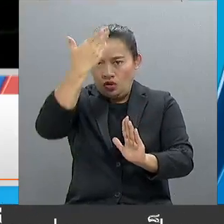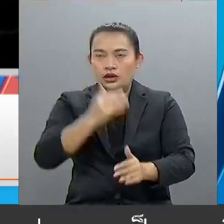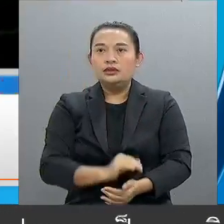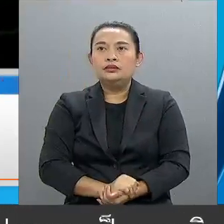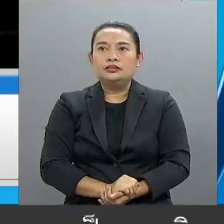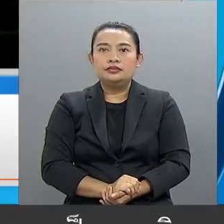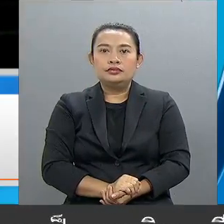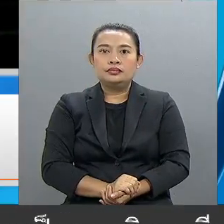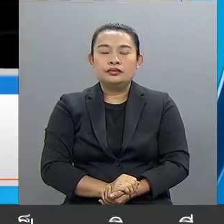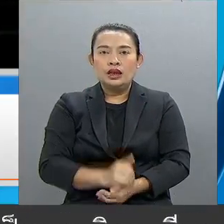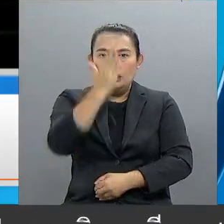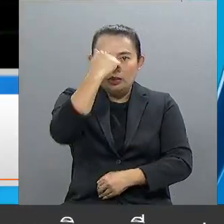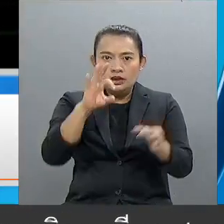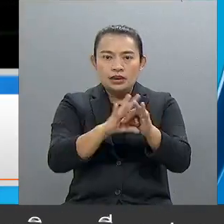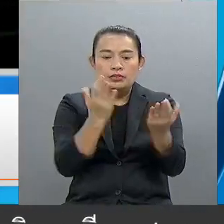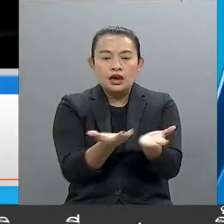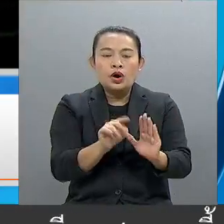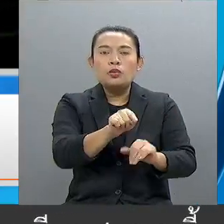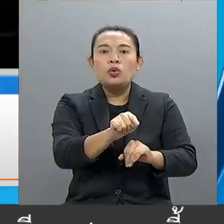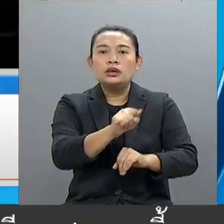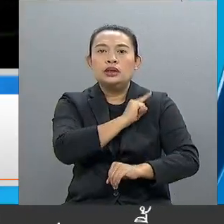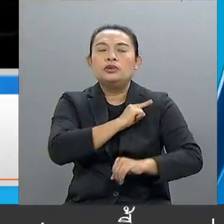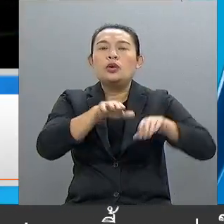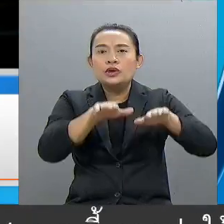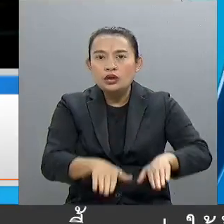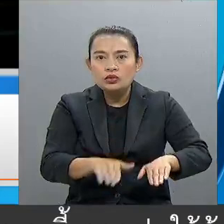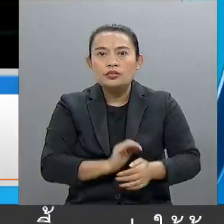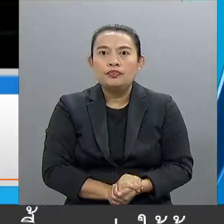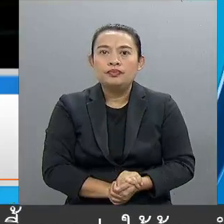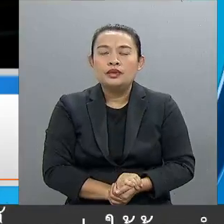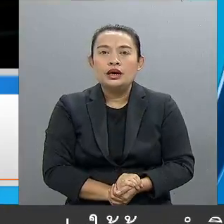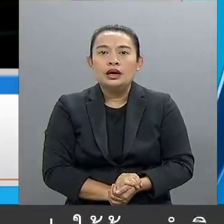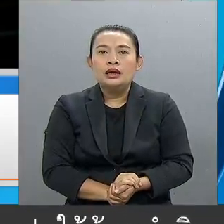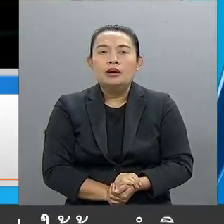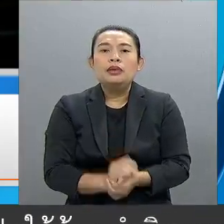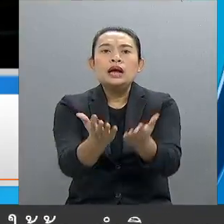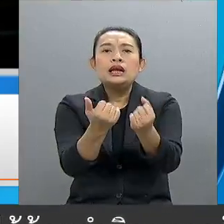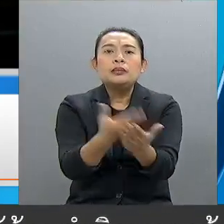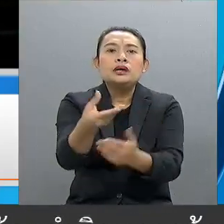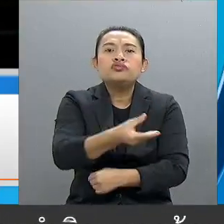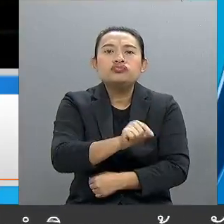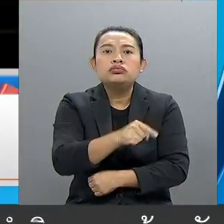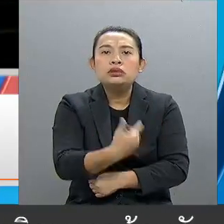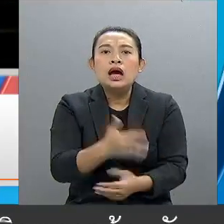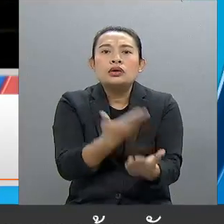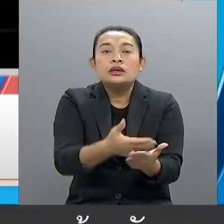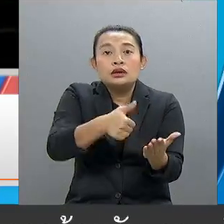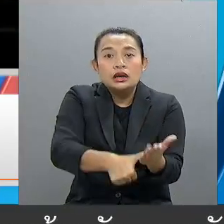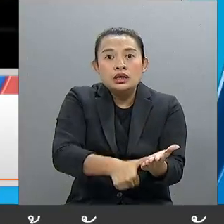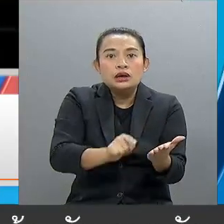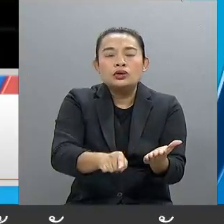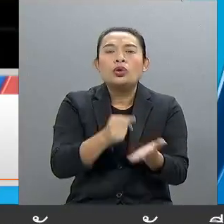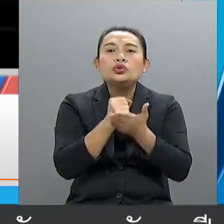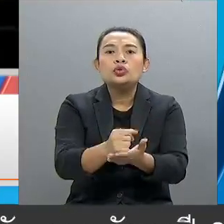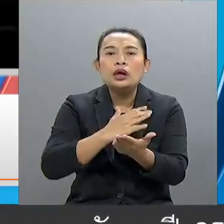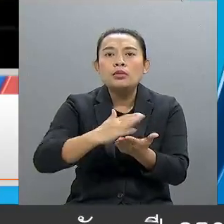าระของครอบครัวดังนั้นนะครอบครัวรับมรดกของผู้ตายไปก็ต้องรับภาระหนี้ของครอบครองผู้ตายไปด้วยดังนั้นท